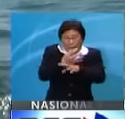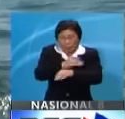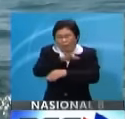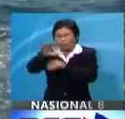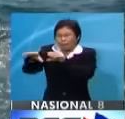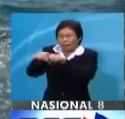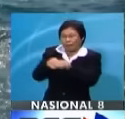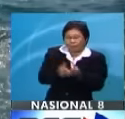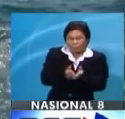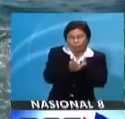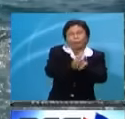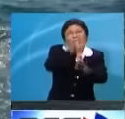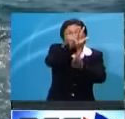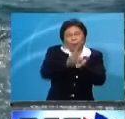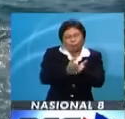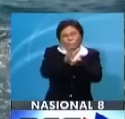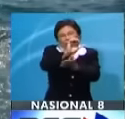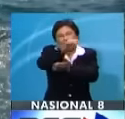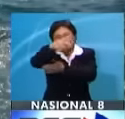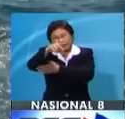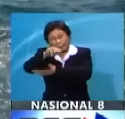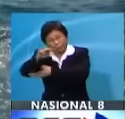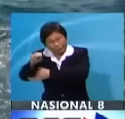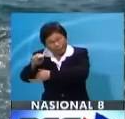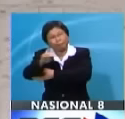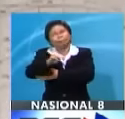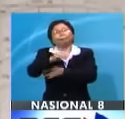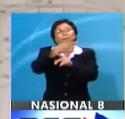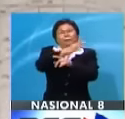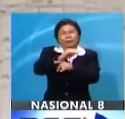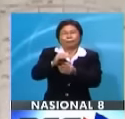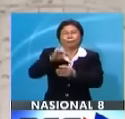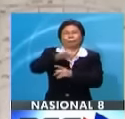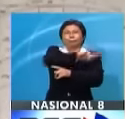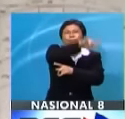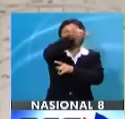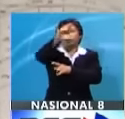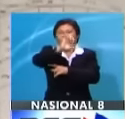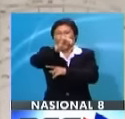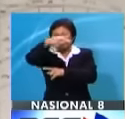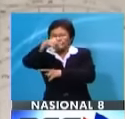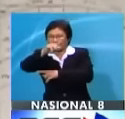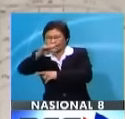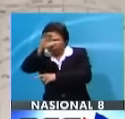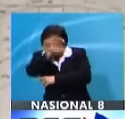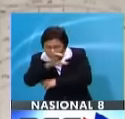sebuah kapal, tiga bot APMM daerah Tanjung Sedili dan pesawat udara APMM.